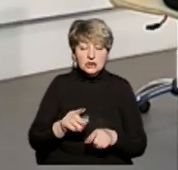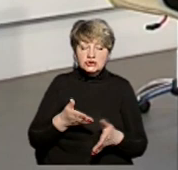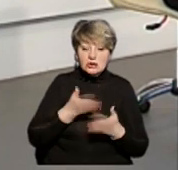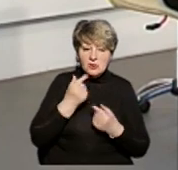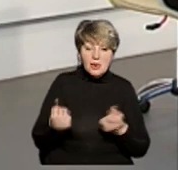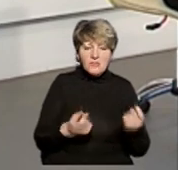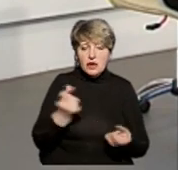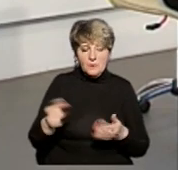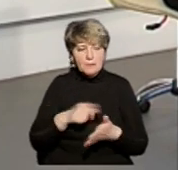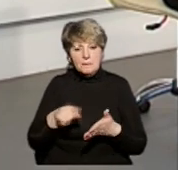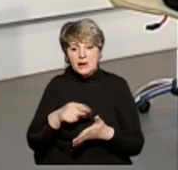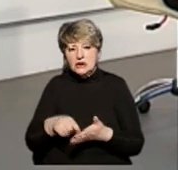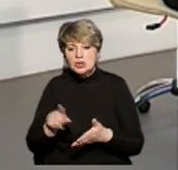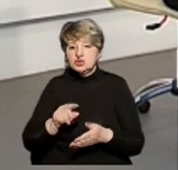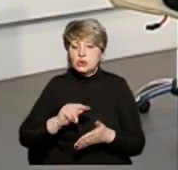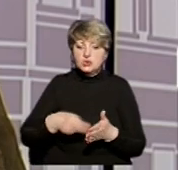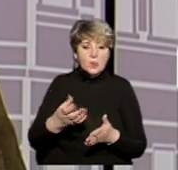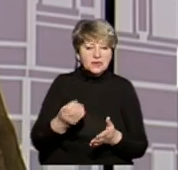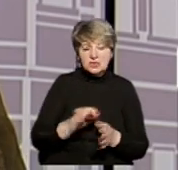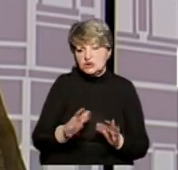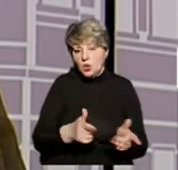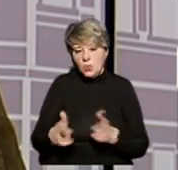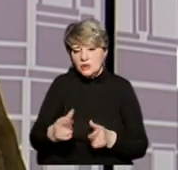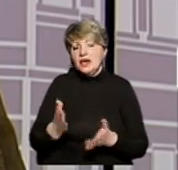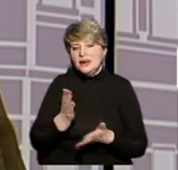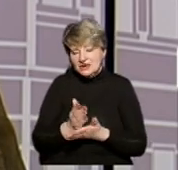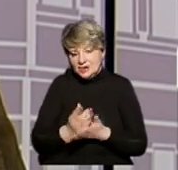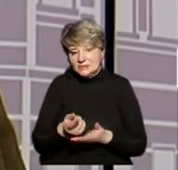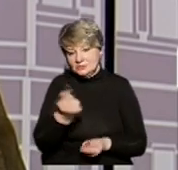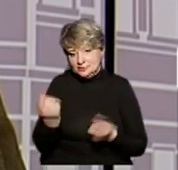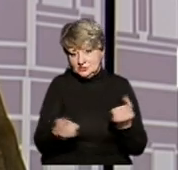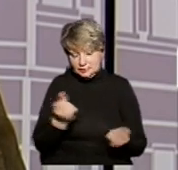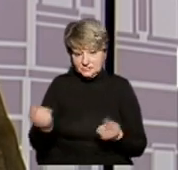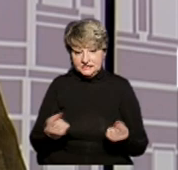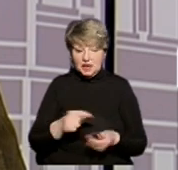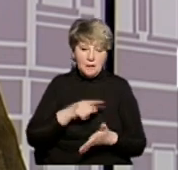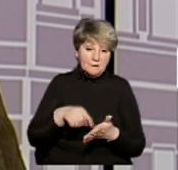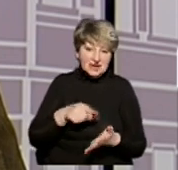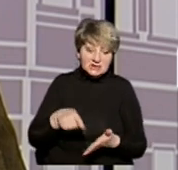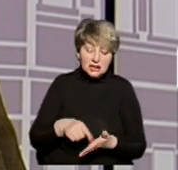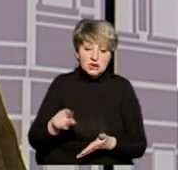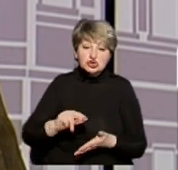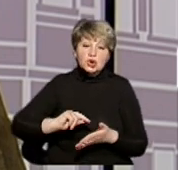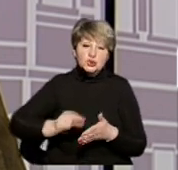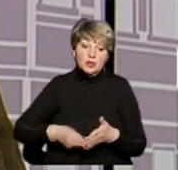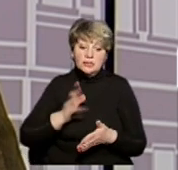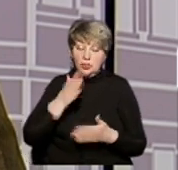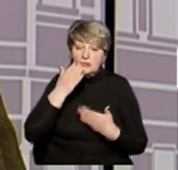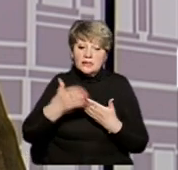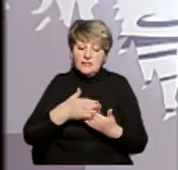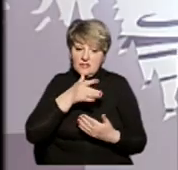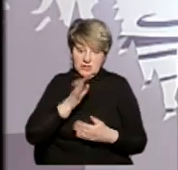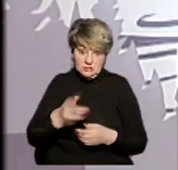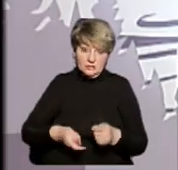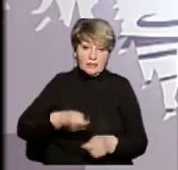не виникає таких питань, що довідки ще не готові. Ну, тобто, поодинокі питання, принаймні в нашій гімназії, про те, що довідка буде найближчим